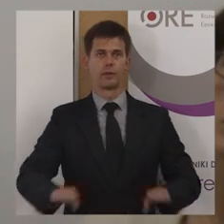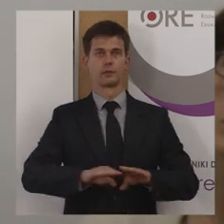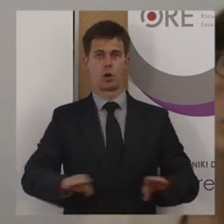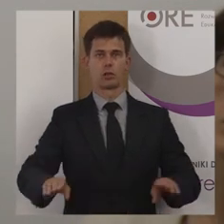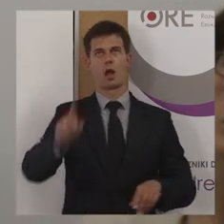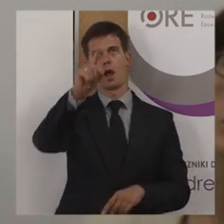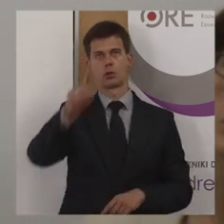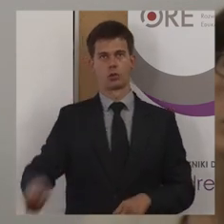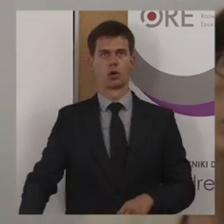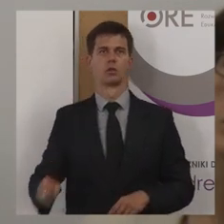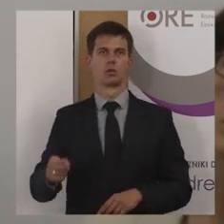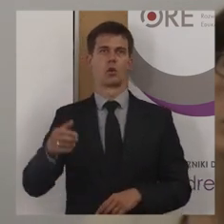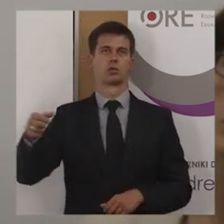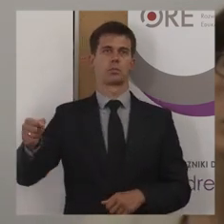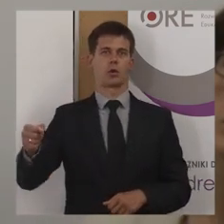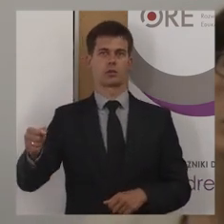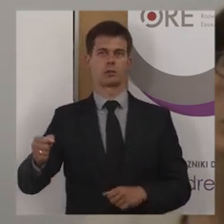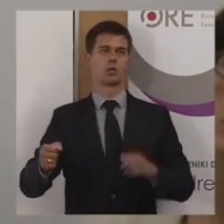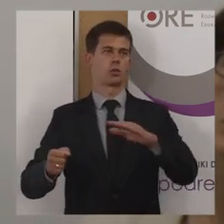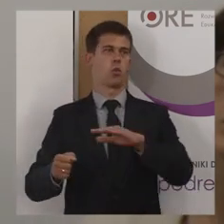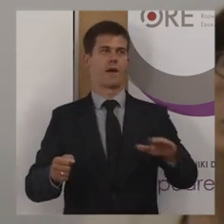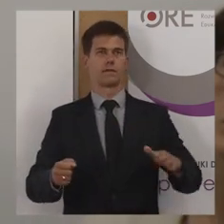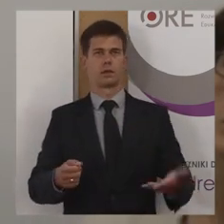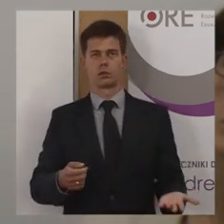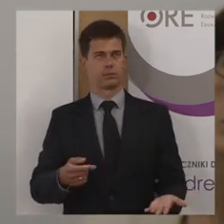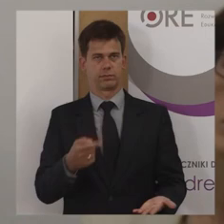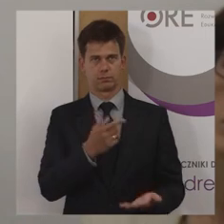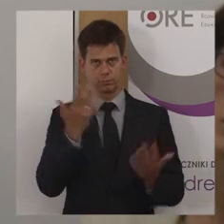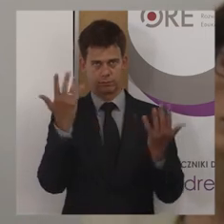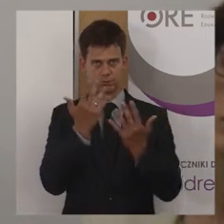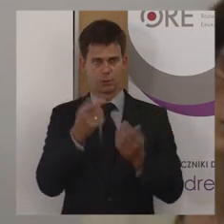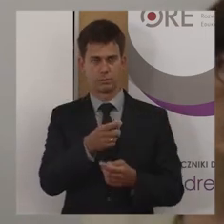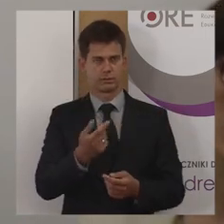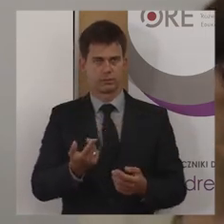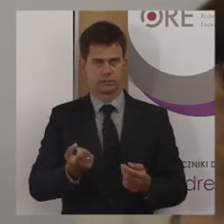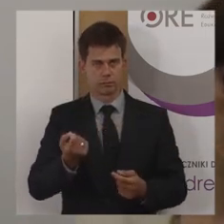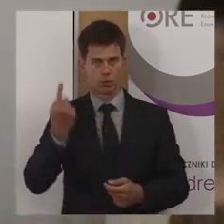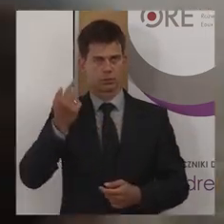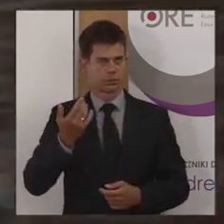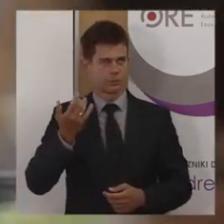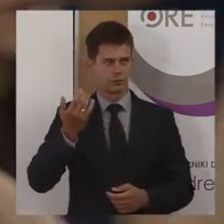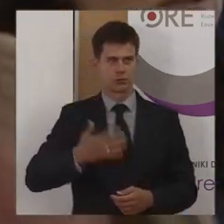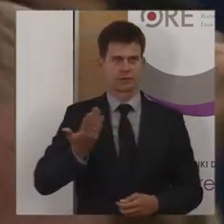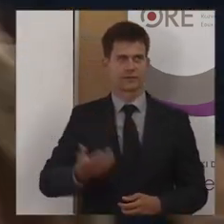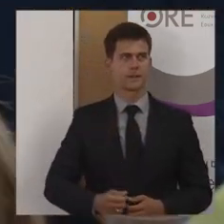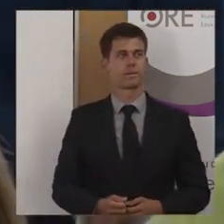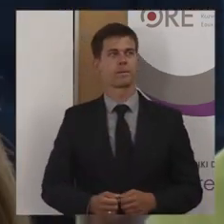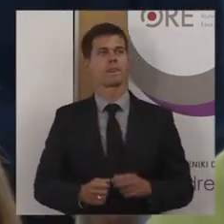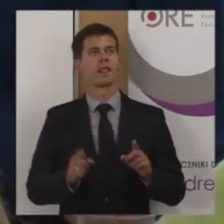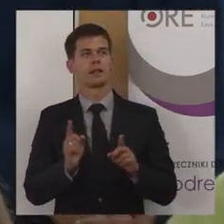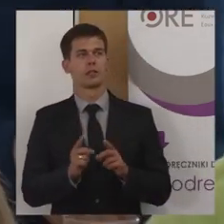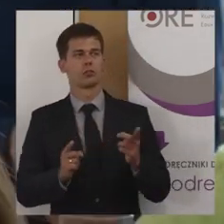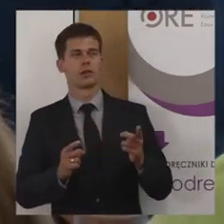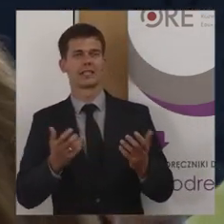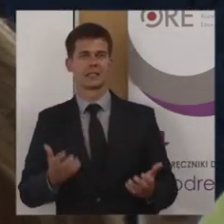druga pozioma to jest ławeczka. I tutaj też to trzeba o tym wiedzieć, kiedy się będzie przygotowywało rysunki. Ja też chciałabym,